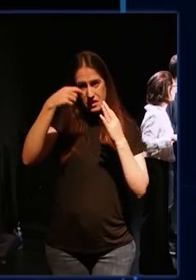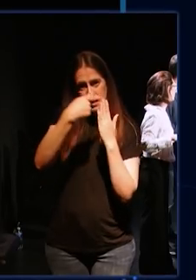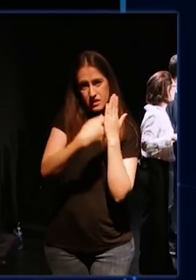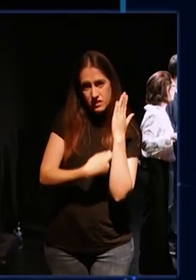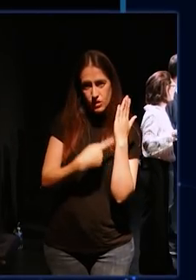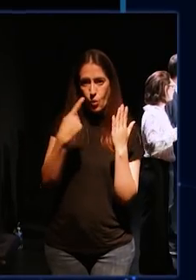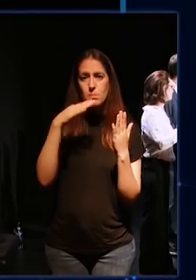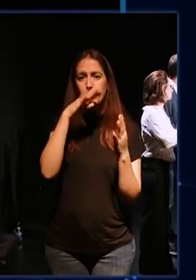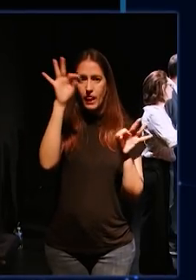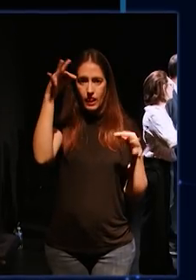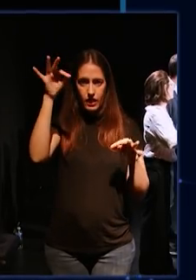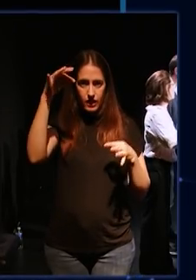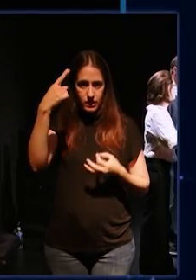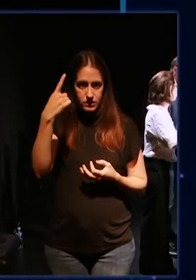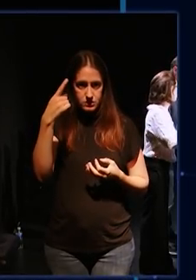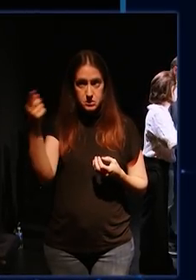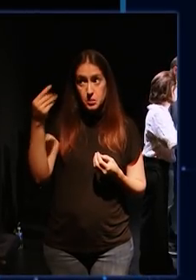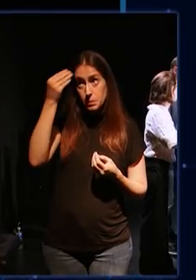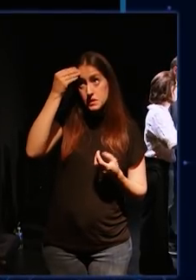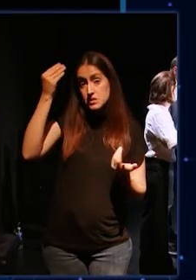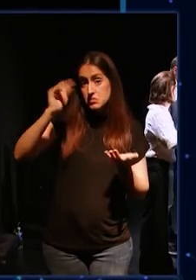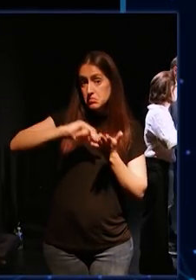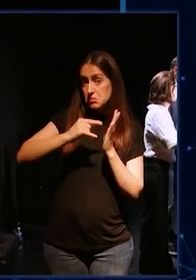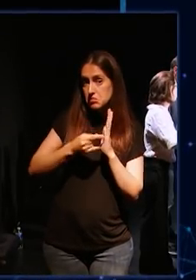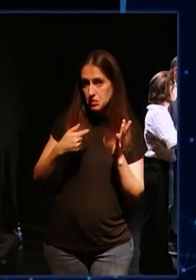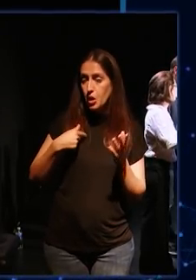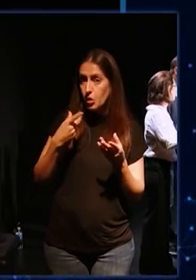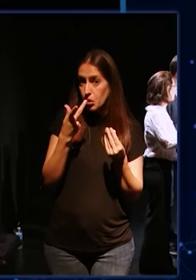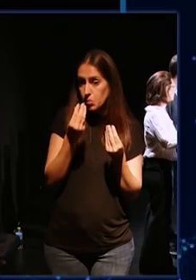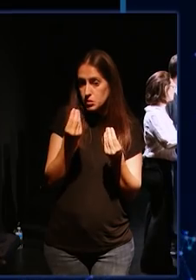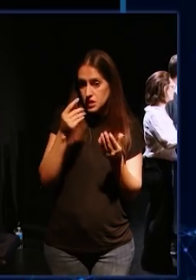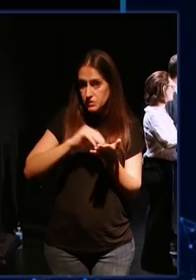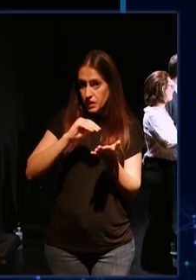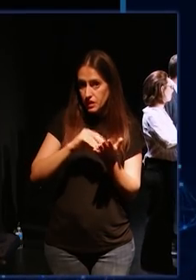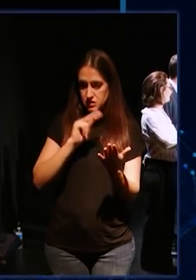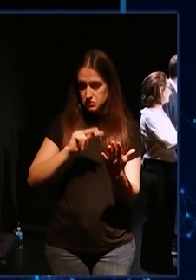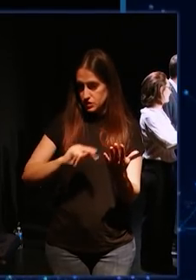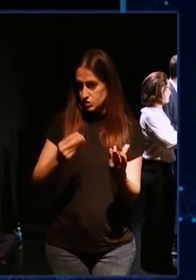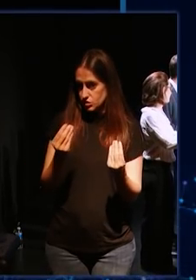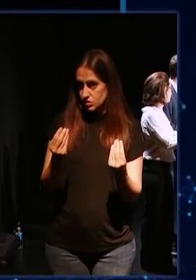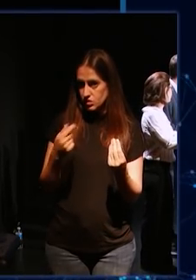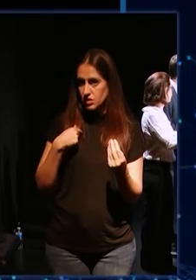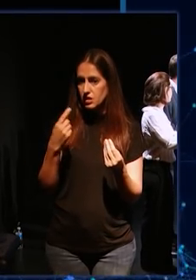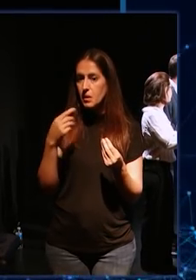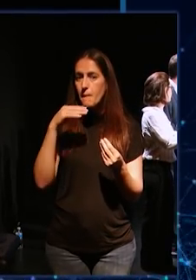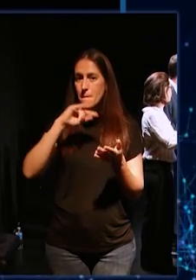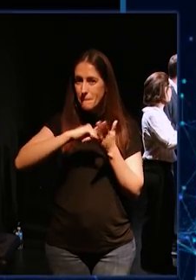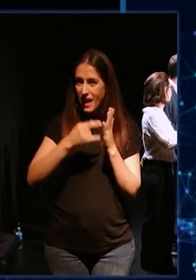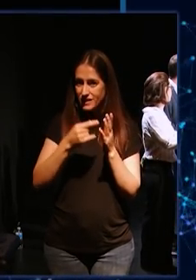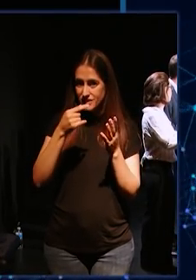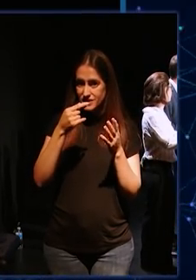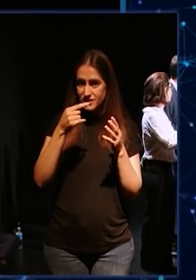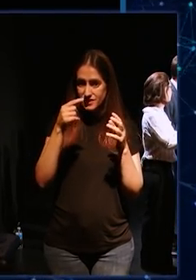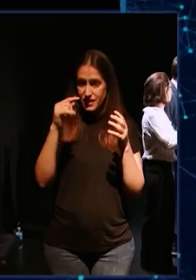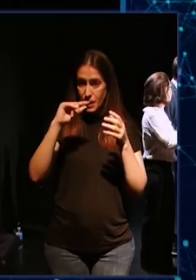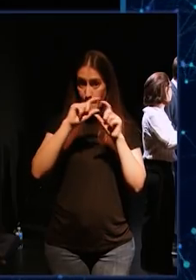cara de full. No sé si vostè ha vist molts plans d'empresa, jo sí, per feina n'haig de veure uns quants, i li asseguro que mai n'havia vist tres plans d'empresa, tots tres resumits en un sol